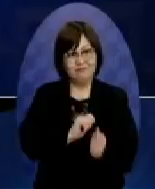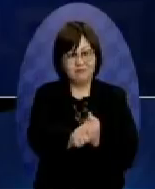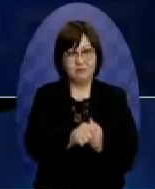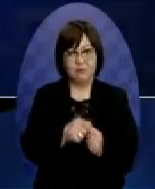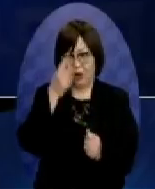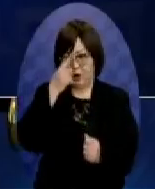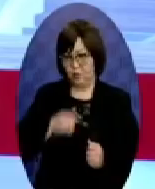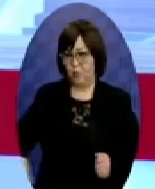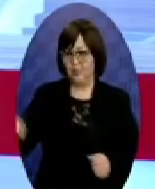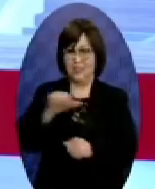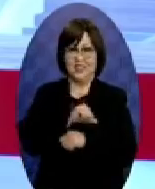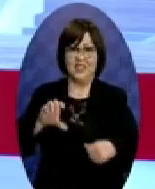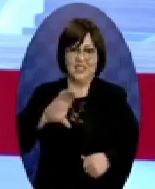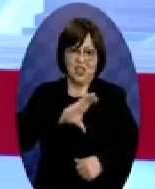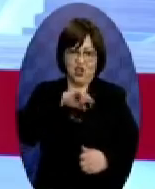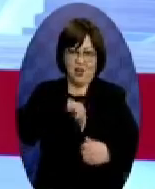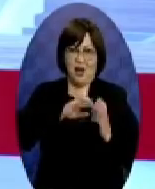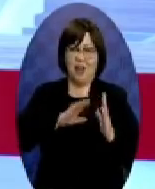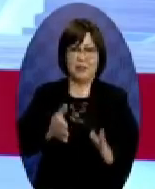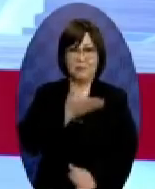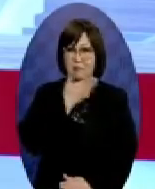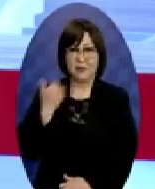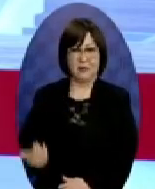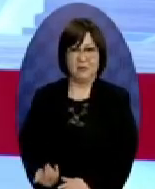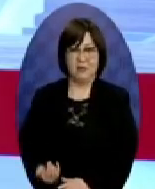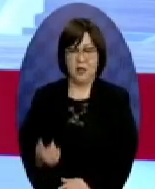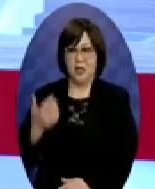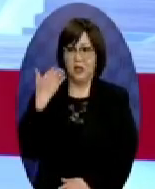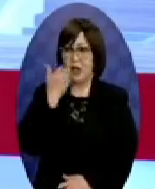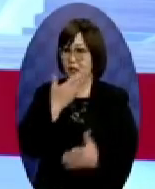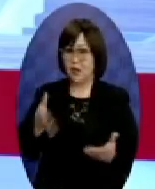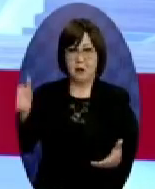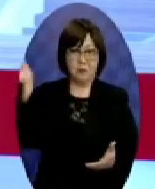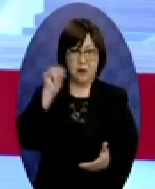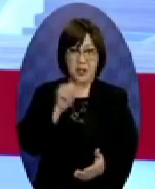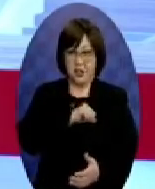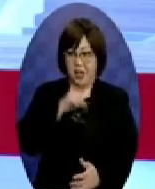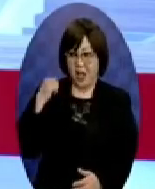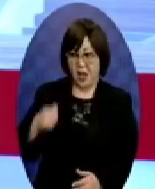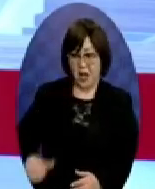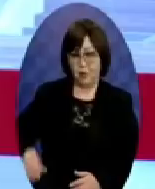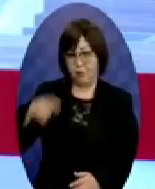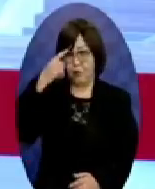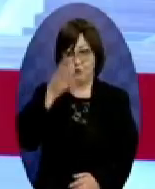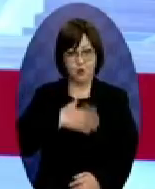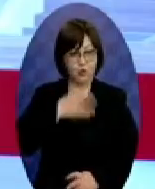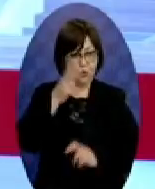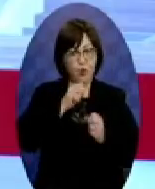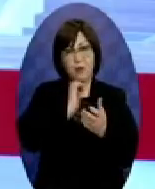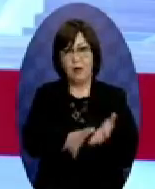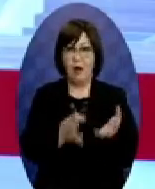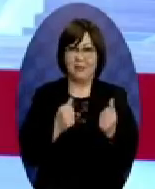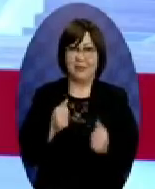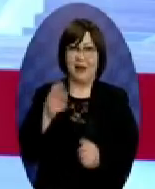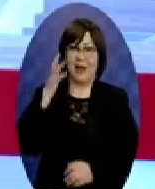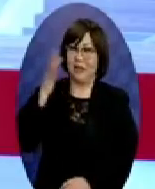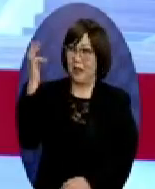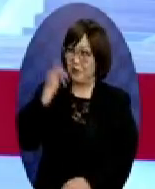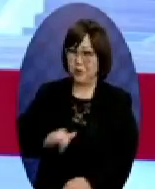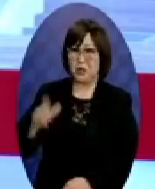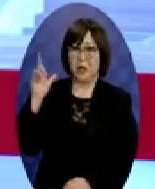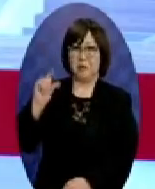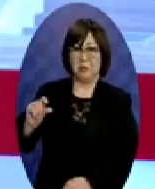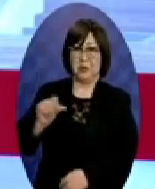манай монголчууд үндэсний дээл хувцараа хамгийн их гоёдаг. Гэтэл үндэсний үйлдвэрлэгчдийн биш гадны үйлдвэрийг дэмжсэн бас оюухан хүч чадлаан сорин байж